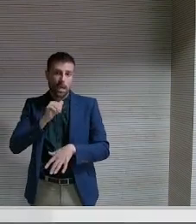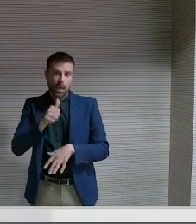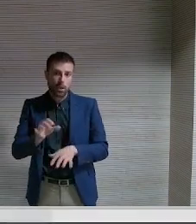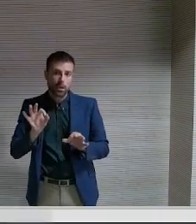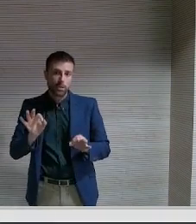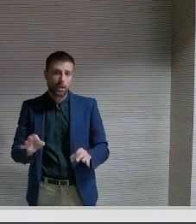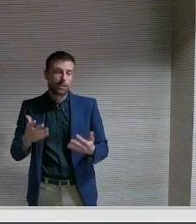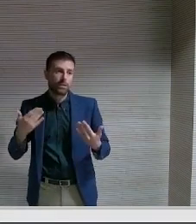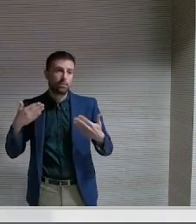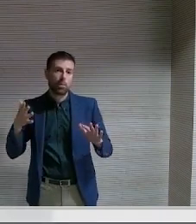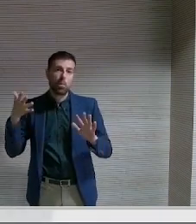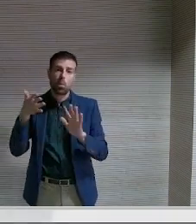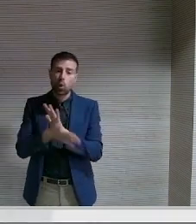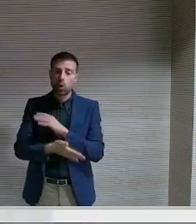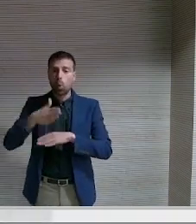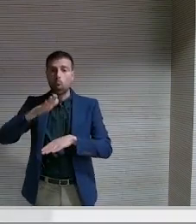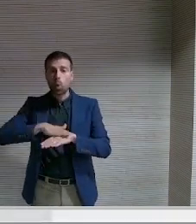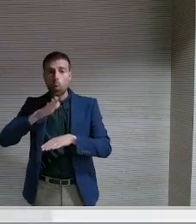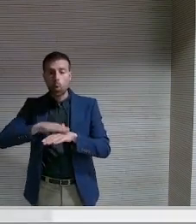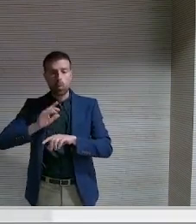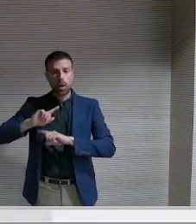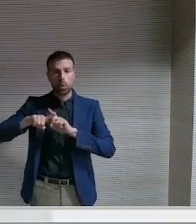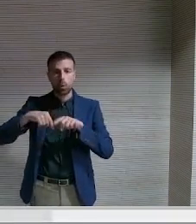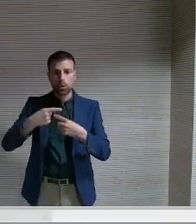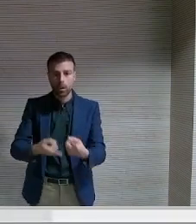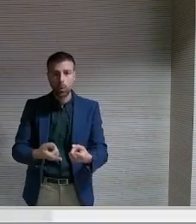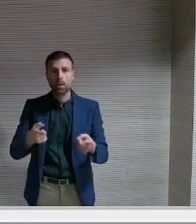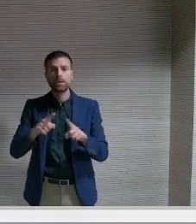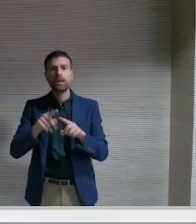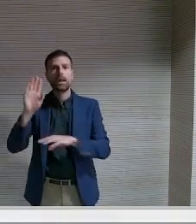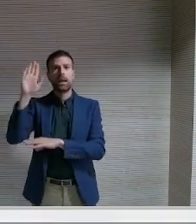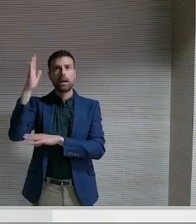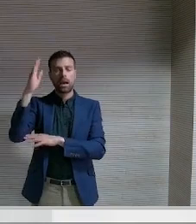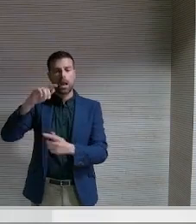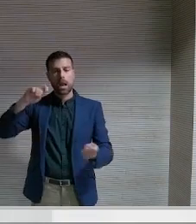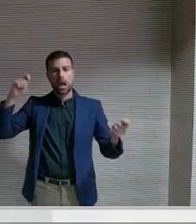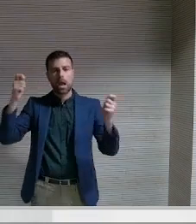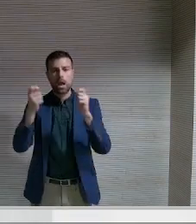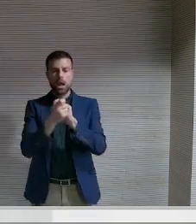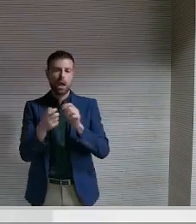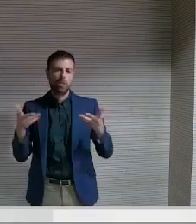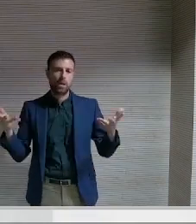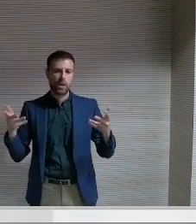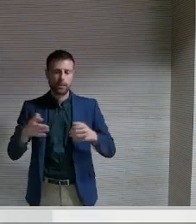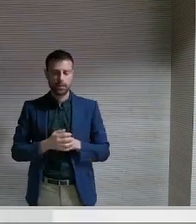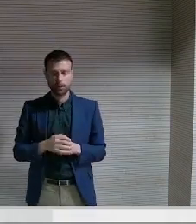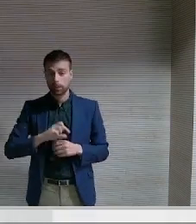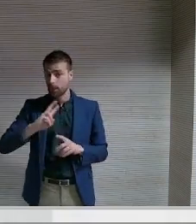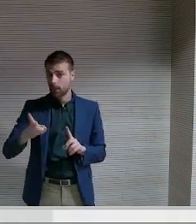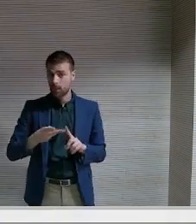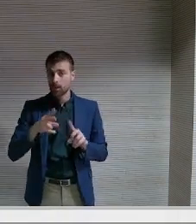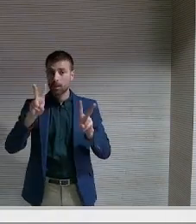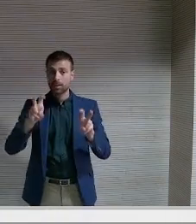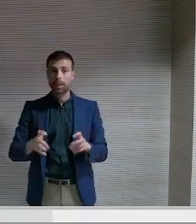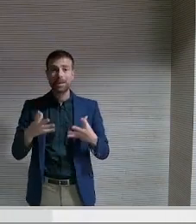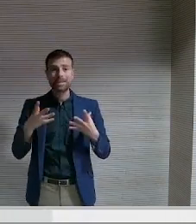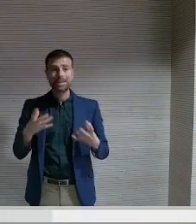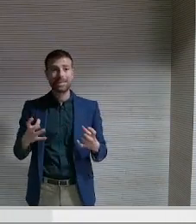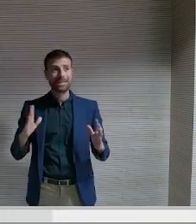arrel de les conseqüències de l'emergència climàtica. En segon lloc, respecte a la sequera. La